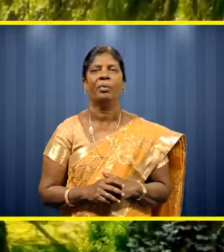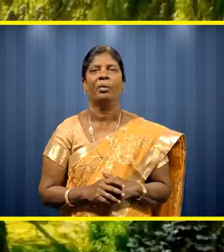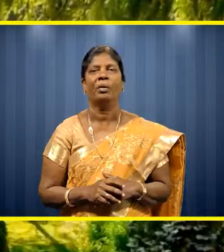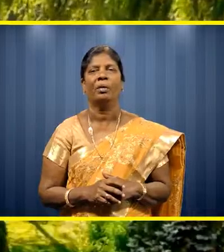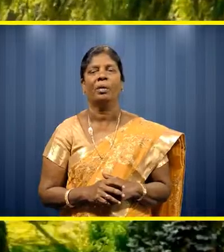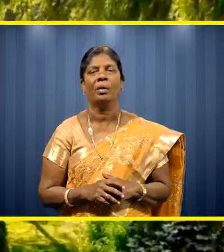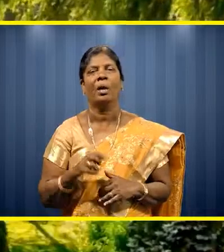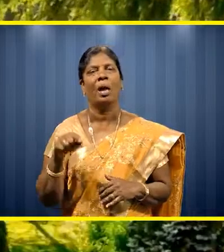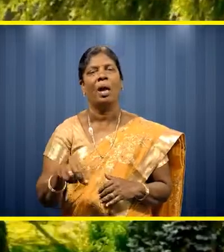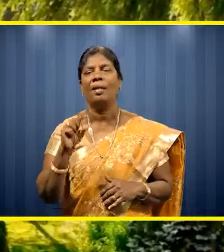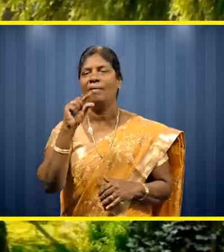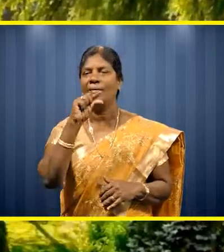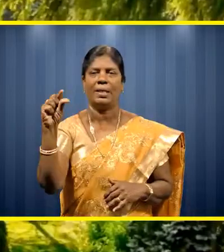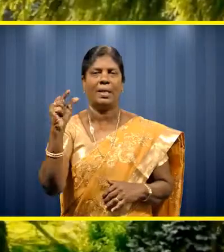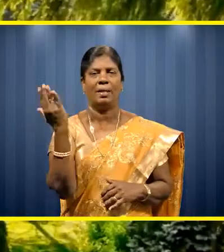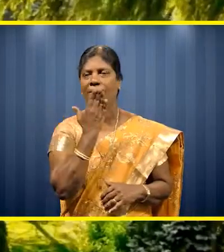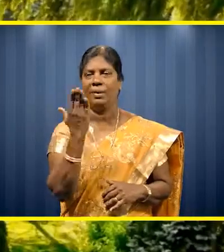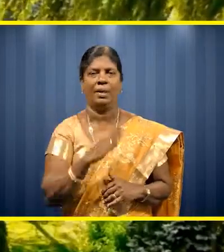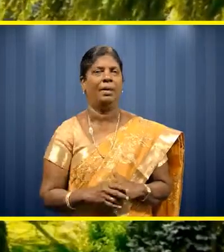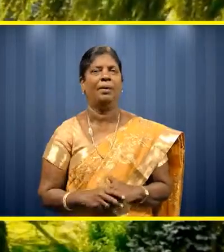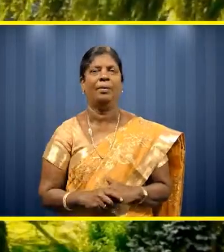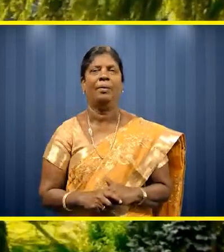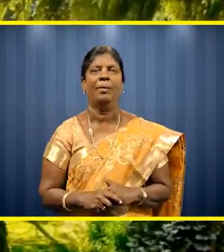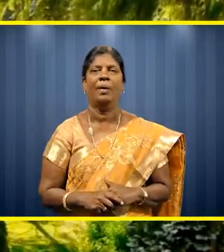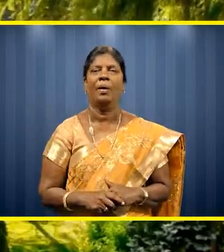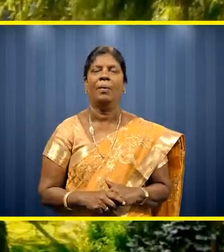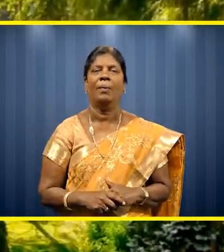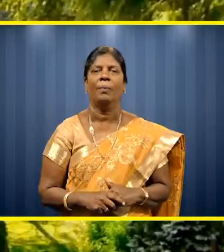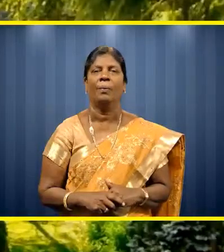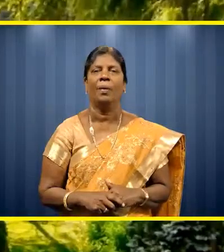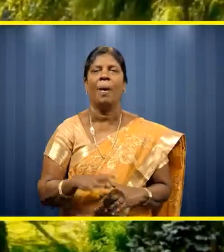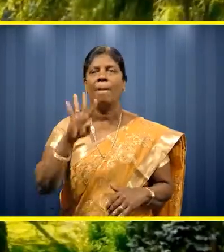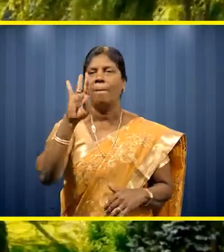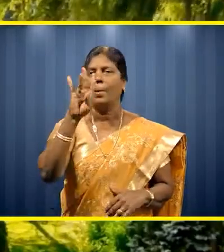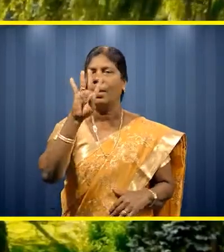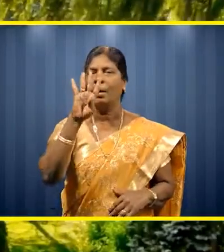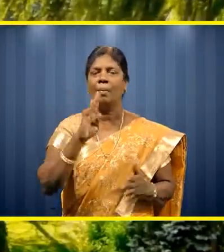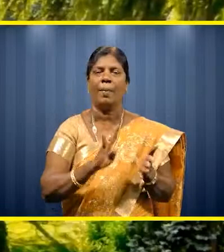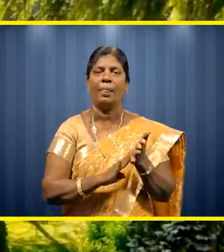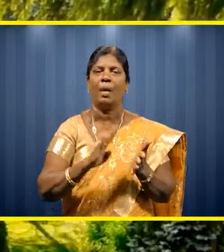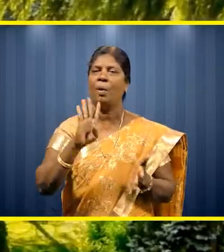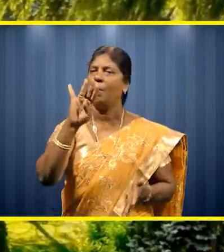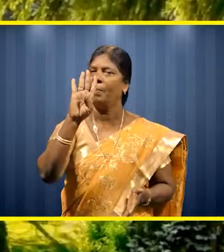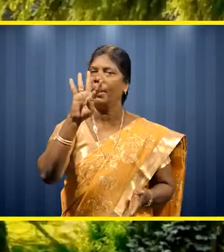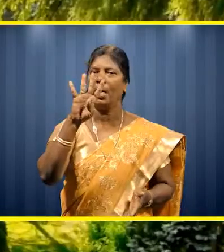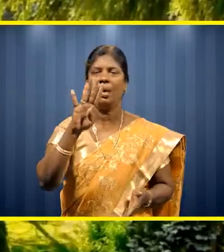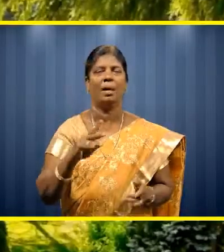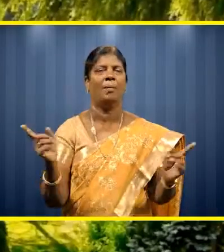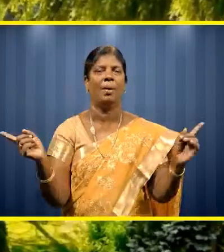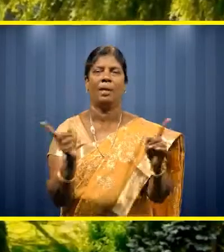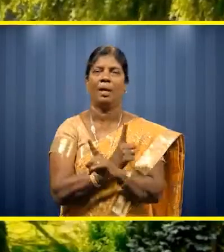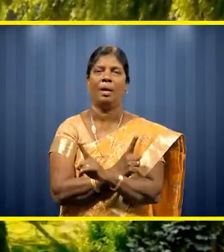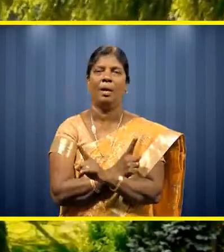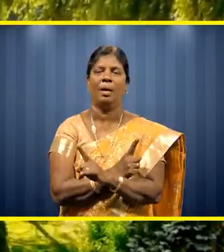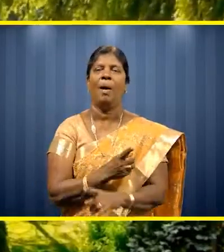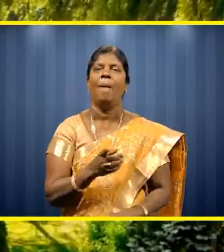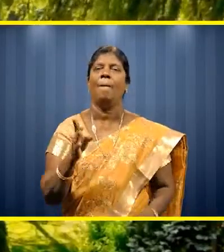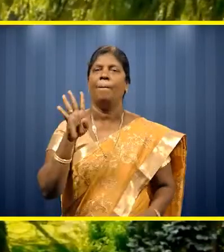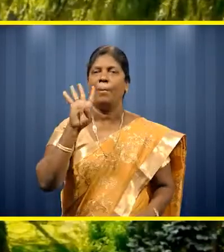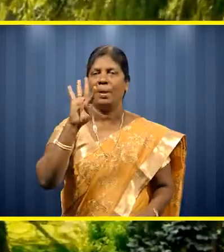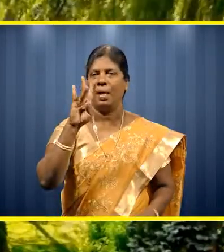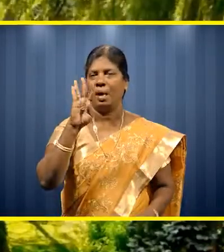எழுதப்பட்டிருக்கிறது. அதிலிருந்து நான் உங்களுக்கு அந்த வசனத்தை வாசிக்கிறேன். 14 அதிகாரம் மத்தேயு சுவிசேஷத்தில்